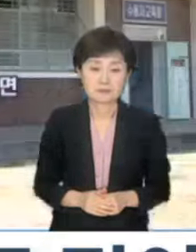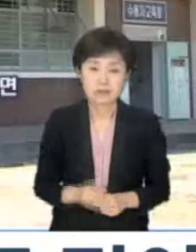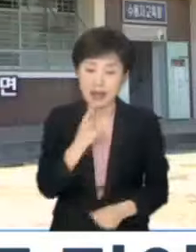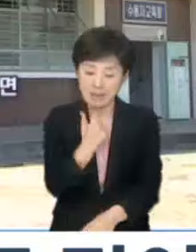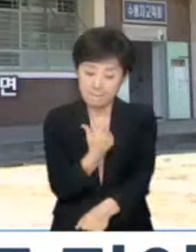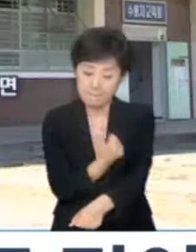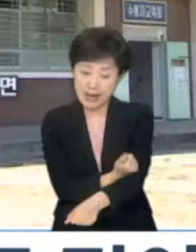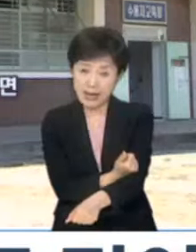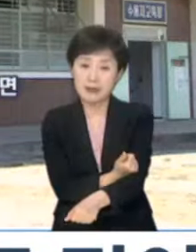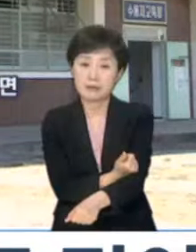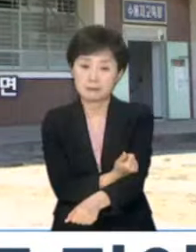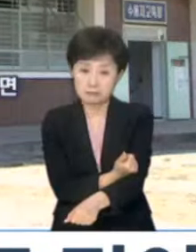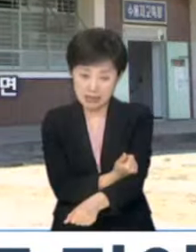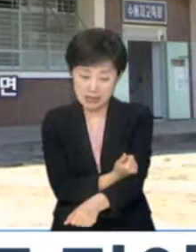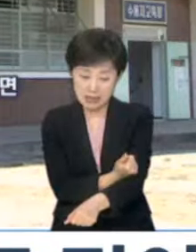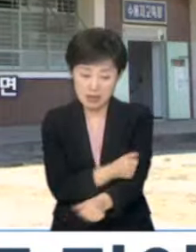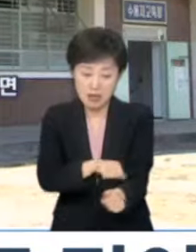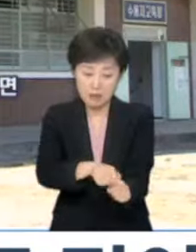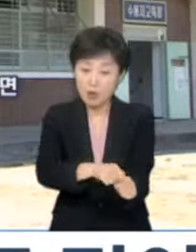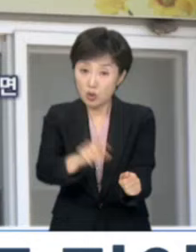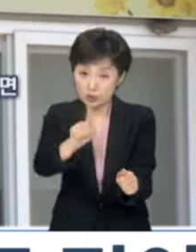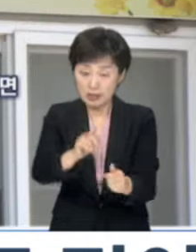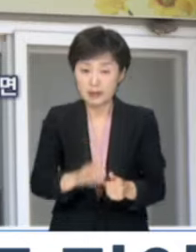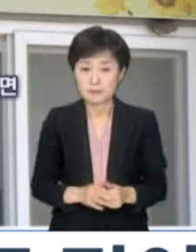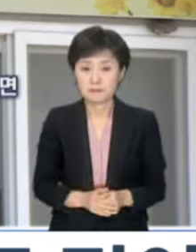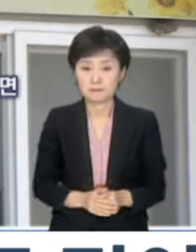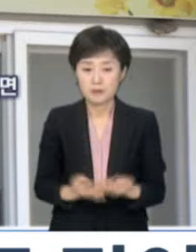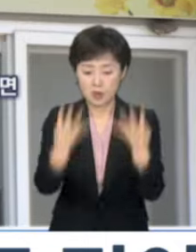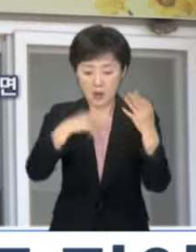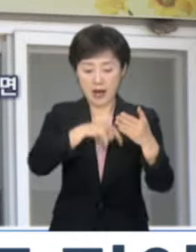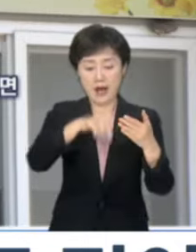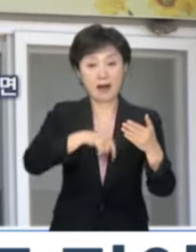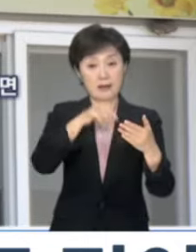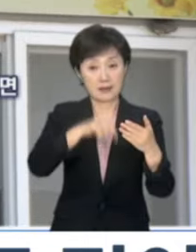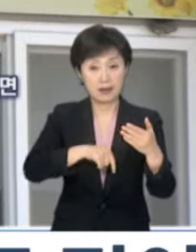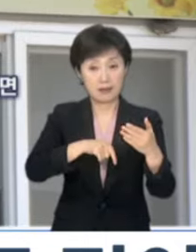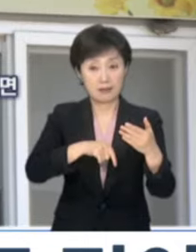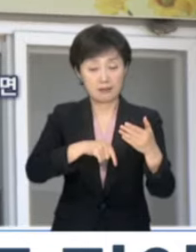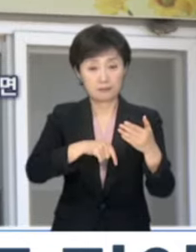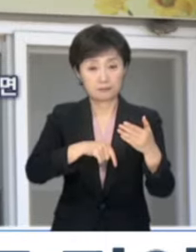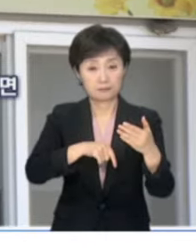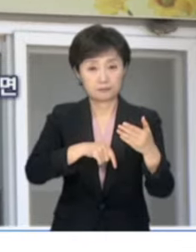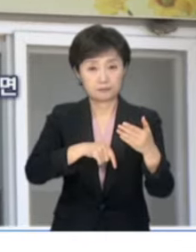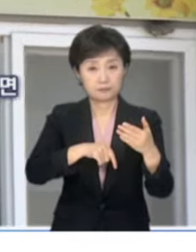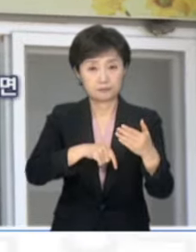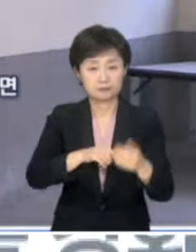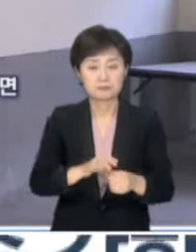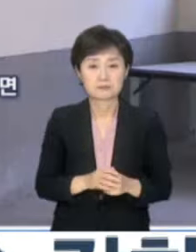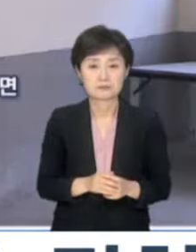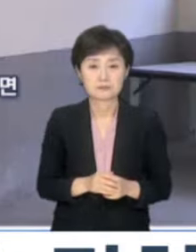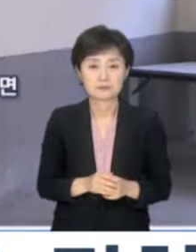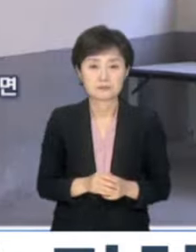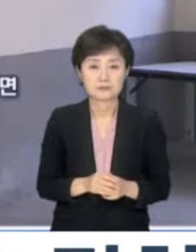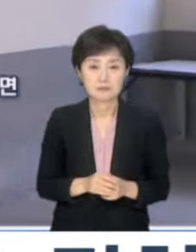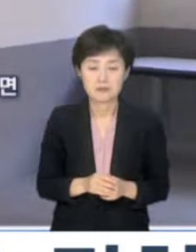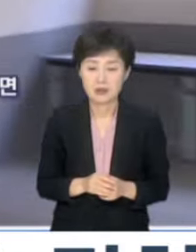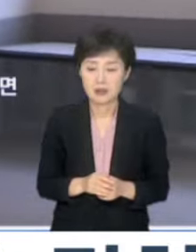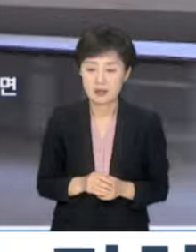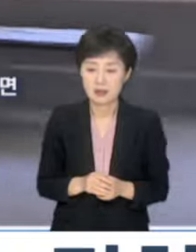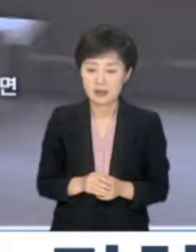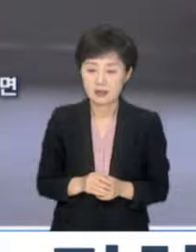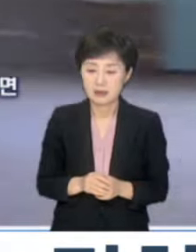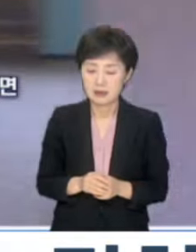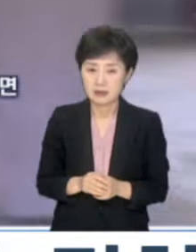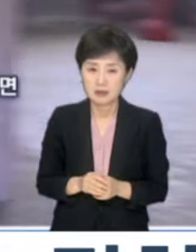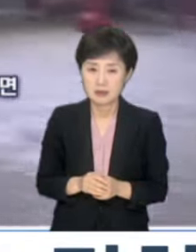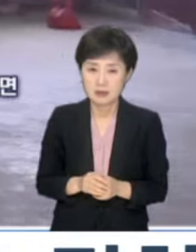마약류 처방 부분부터 좀 짚어보면은 구치소 내에 이루어진 처방 같은 경우는 현재 문제점은 가장 뭐냐면 처방과 투약까지